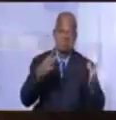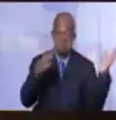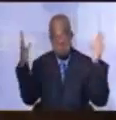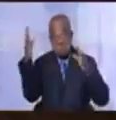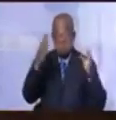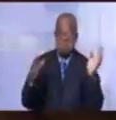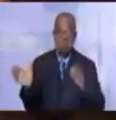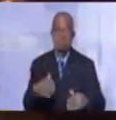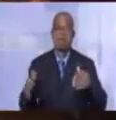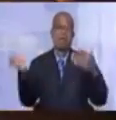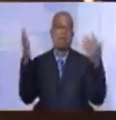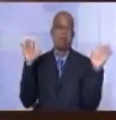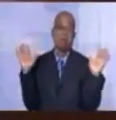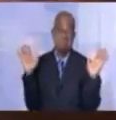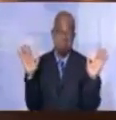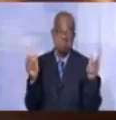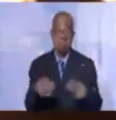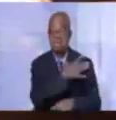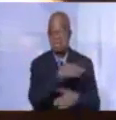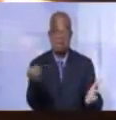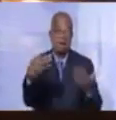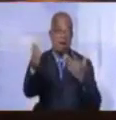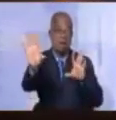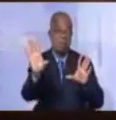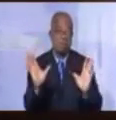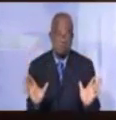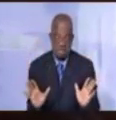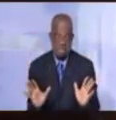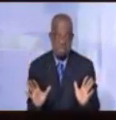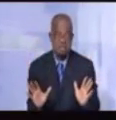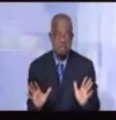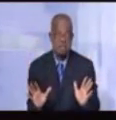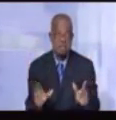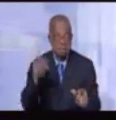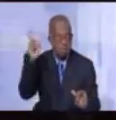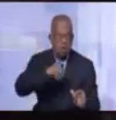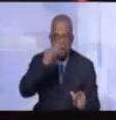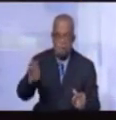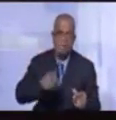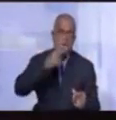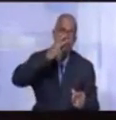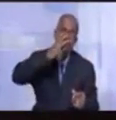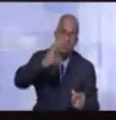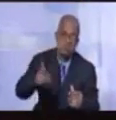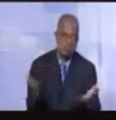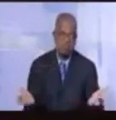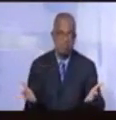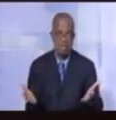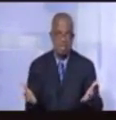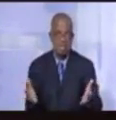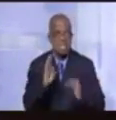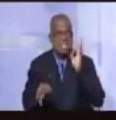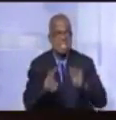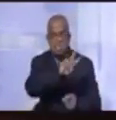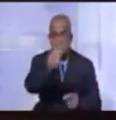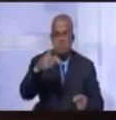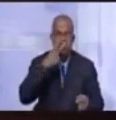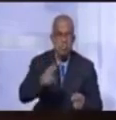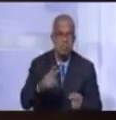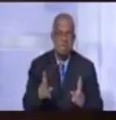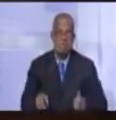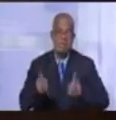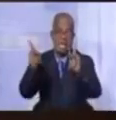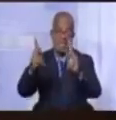fête. Il ne faut pas fumer dans les lieux publics. Le principe, il ne faut pas fumer, il ne faut pas en fumer autrui. Dès l'instant